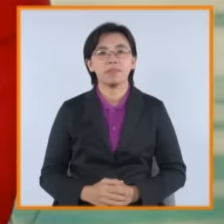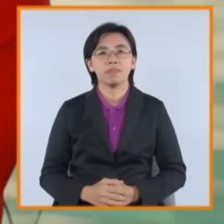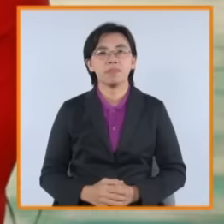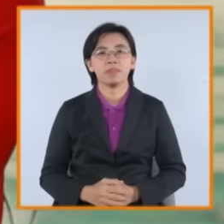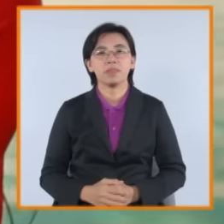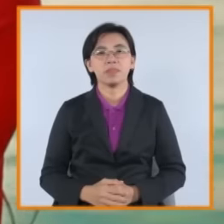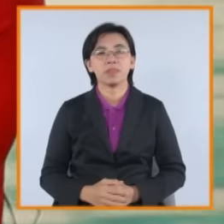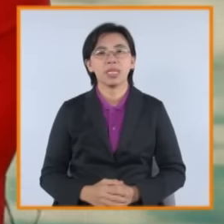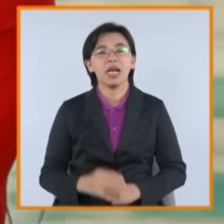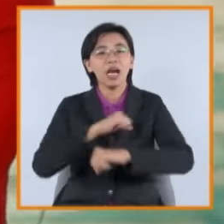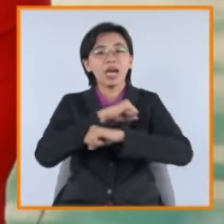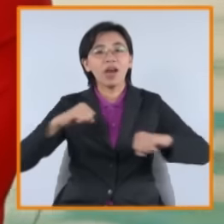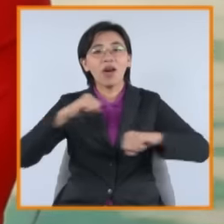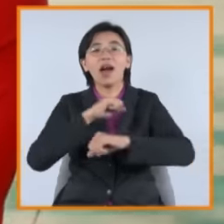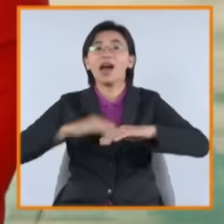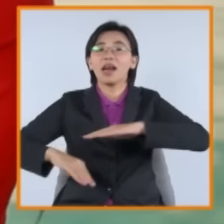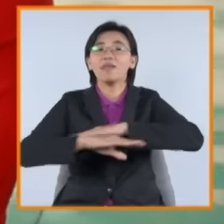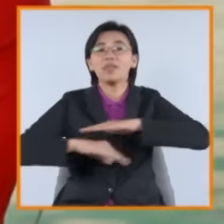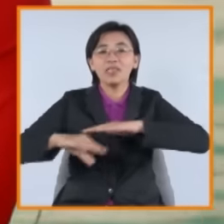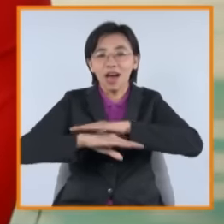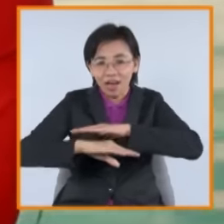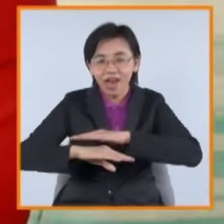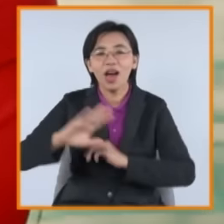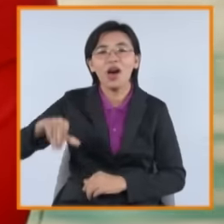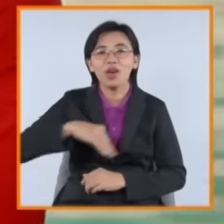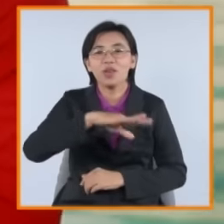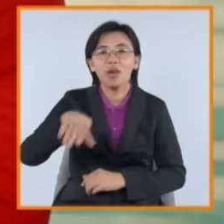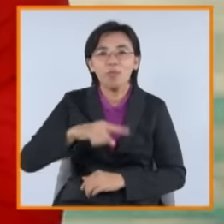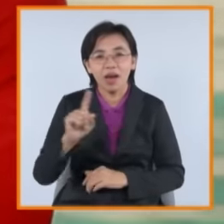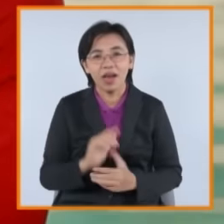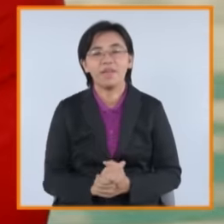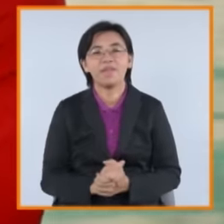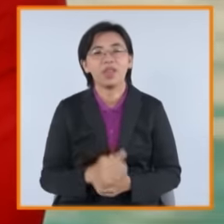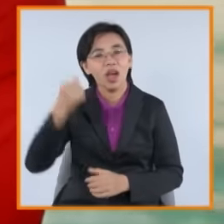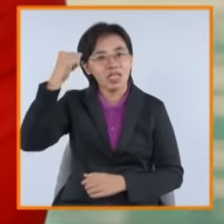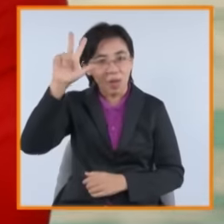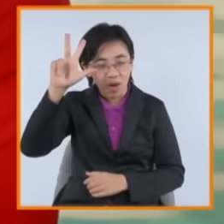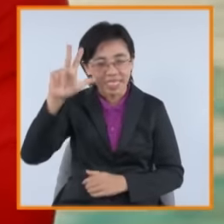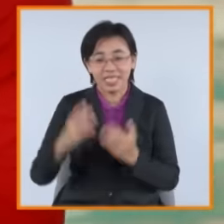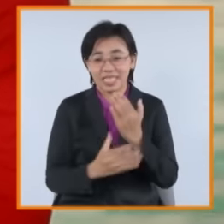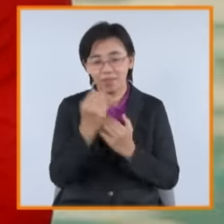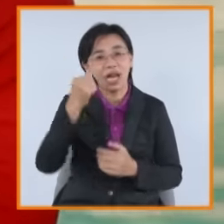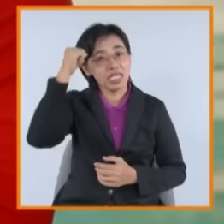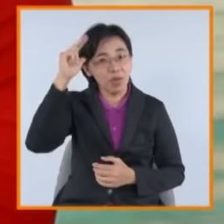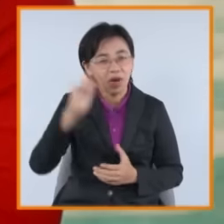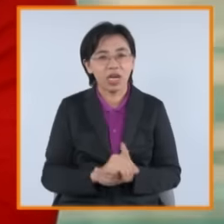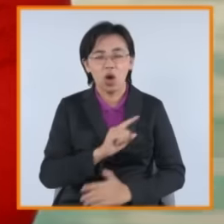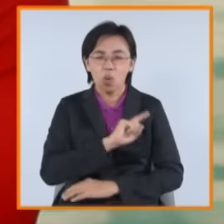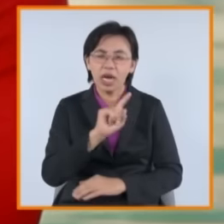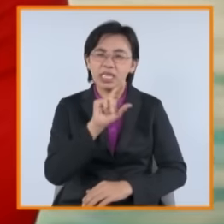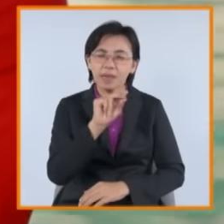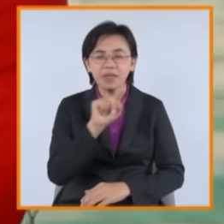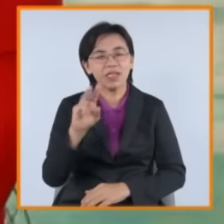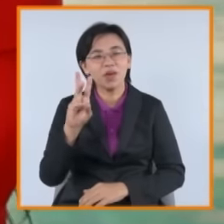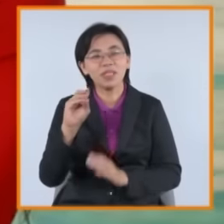การออกกายขั้นพื้นฐานนะคะโดยทั่วไปตามหลักทฤษฎีคืออย่างน้อยเนี่ย3วันต่อสัปดาห์วันละ30ถึง